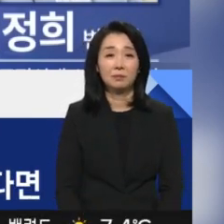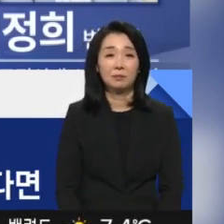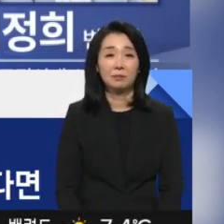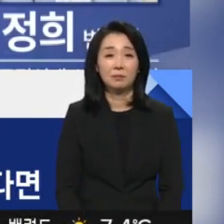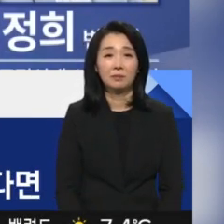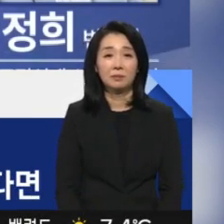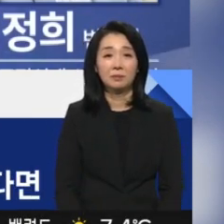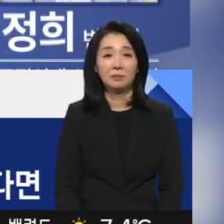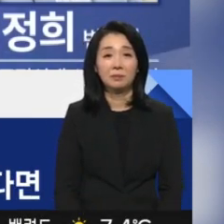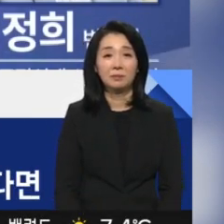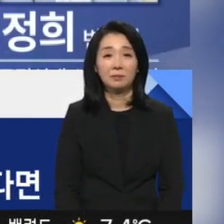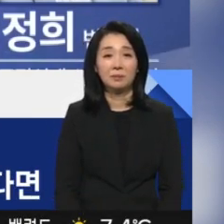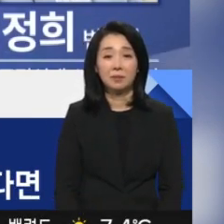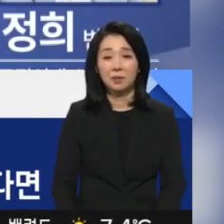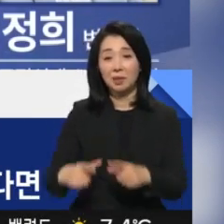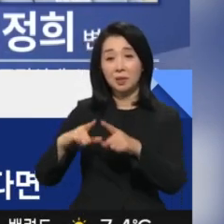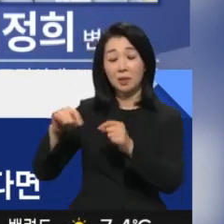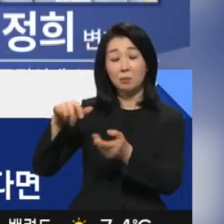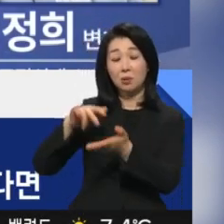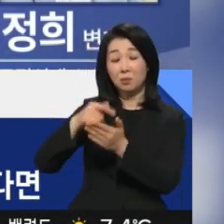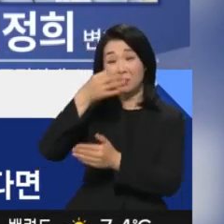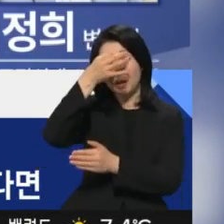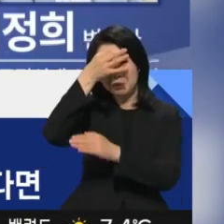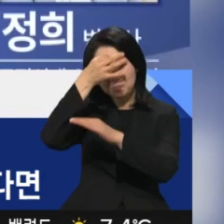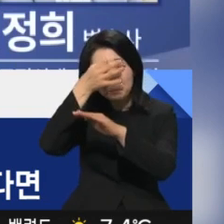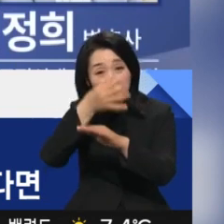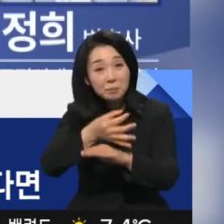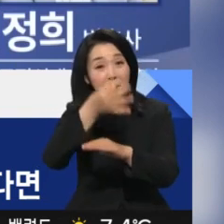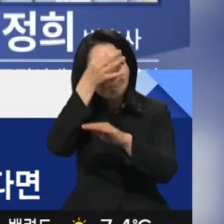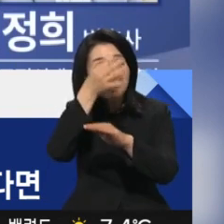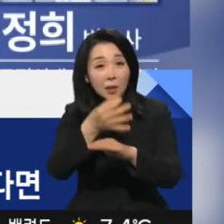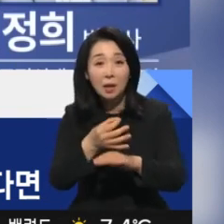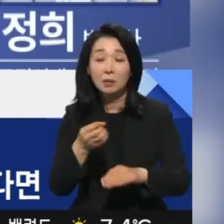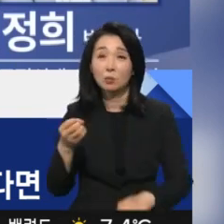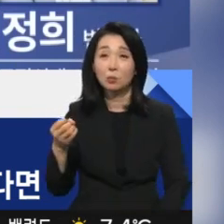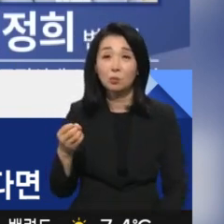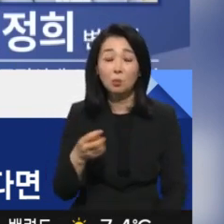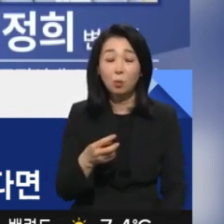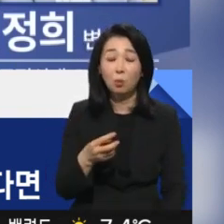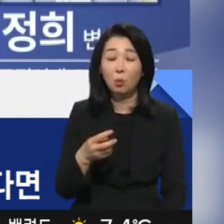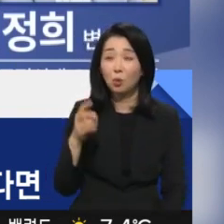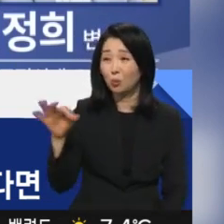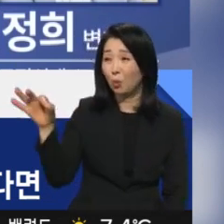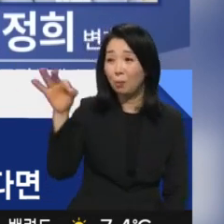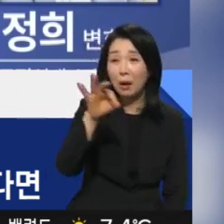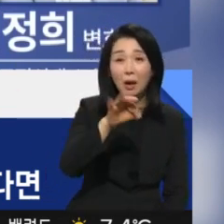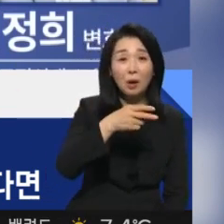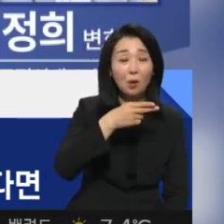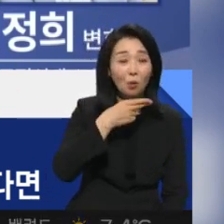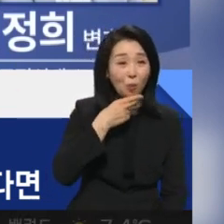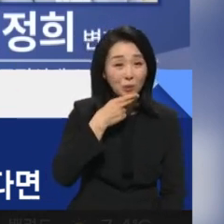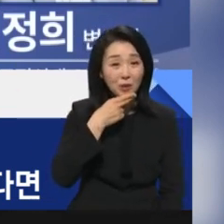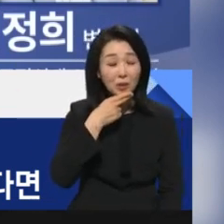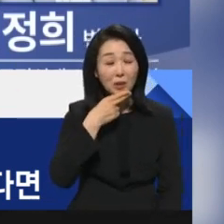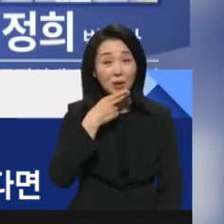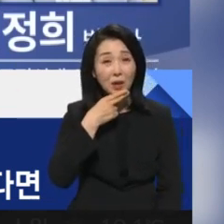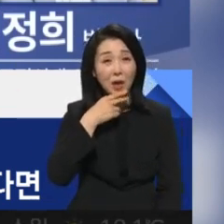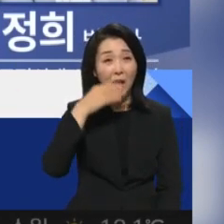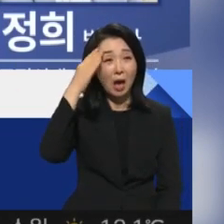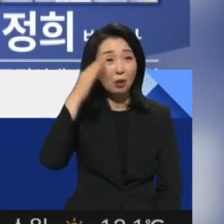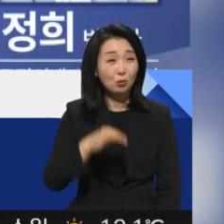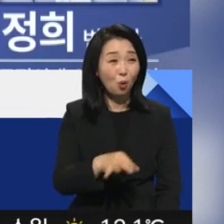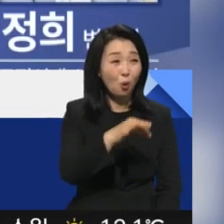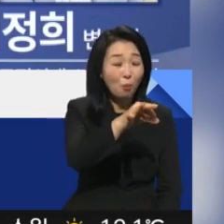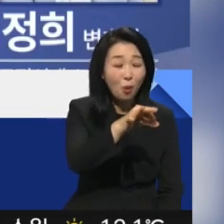생각이 들었습니다 그래서 일본 측에 사제나 일본 축에 출현이 없이 이렇게 진행된다면 내가 왜